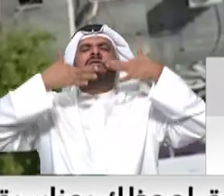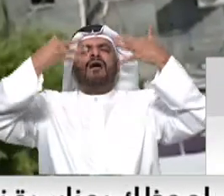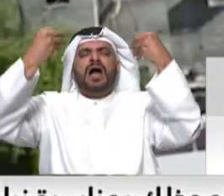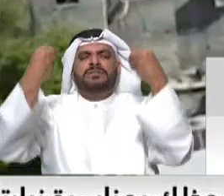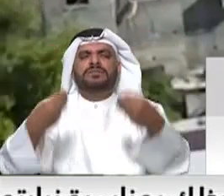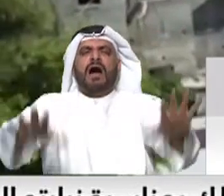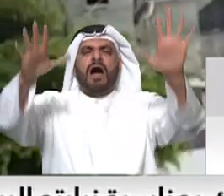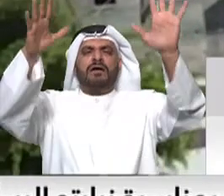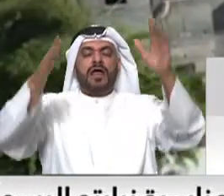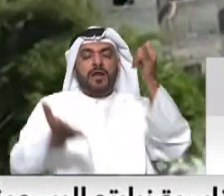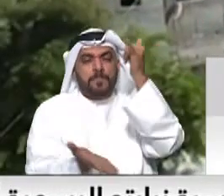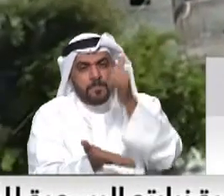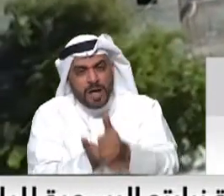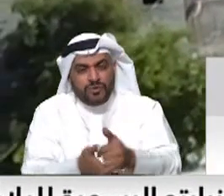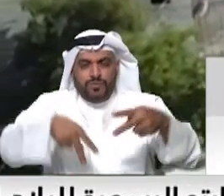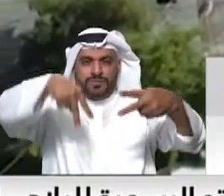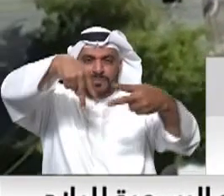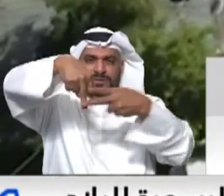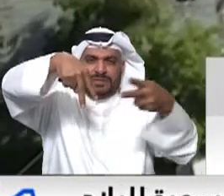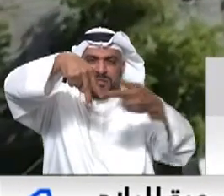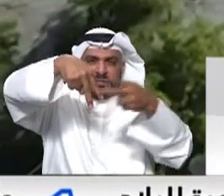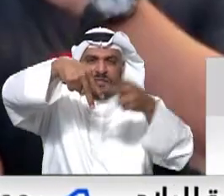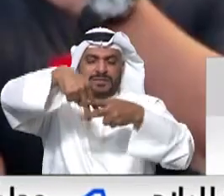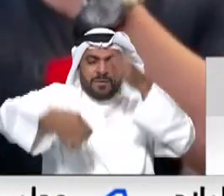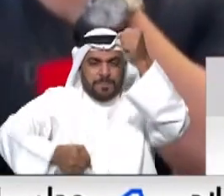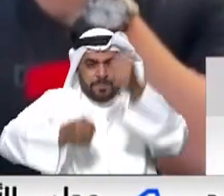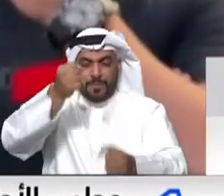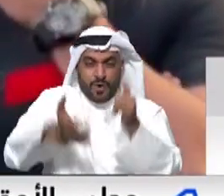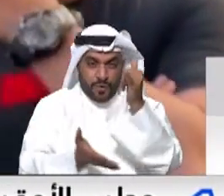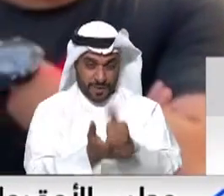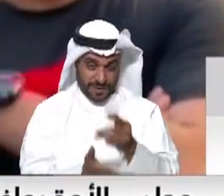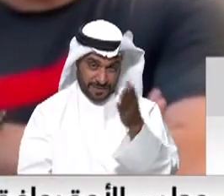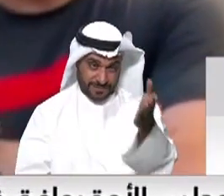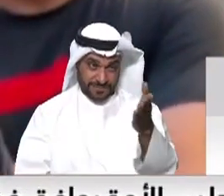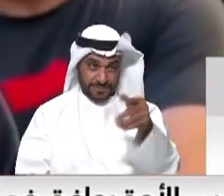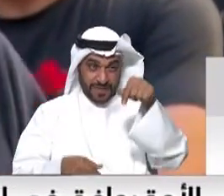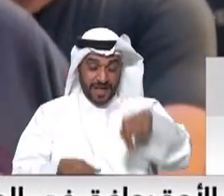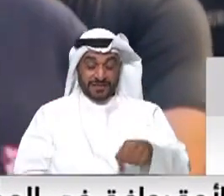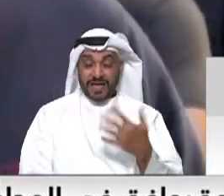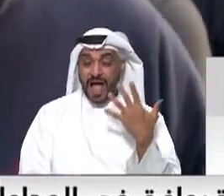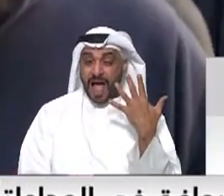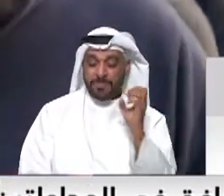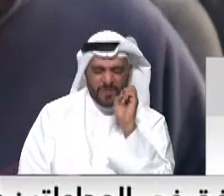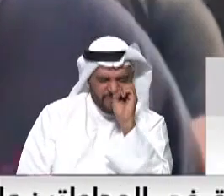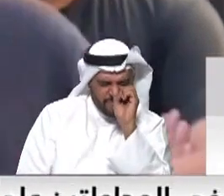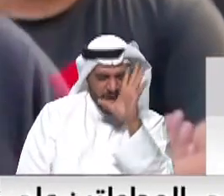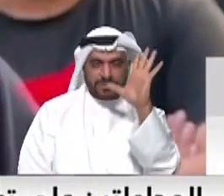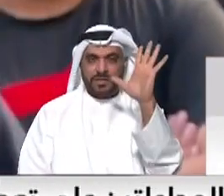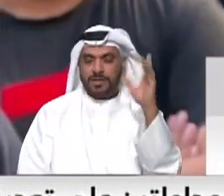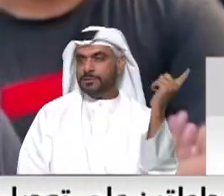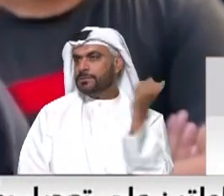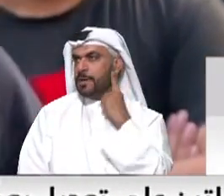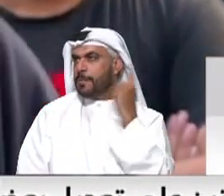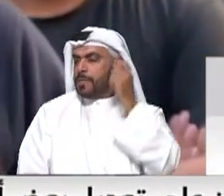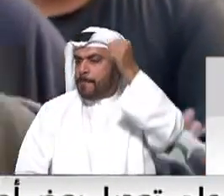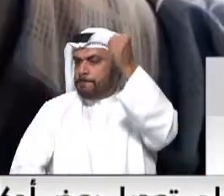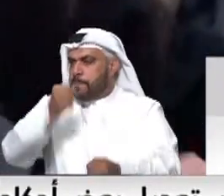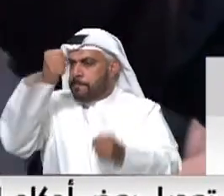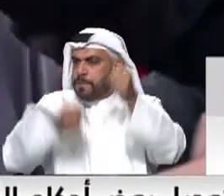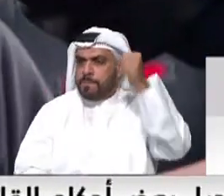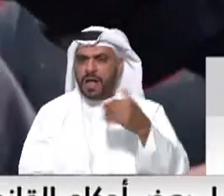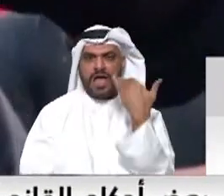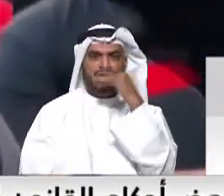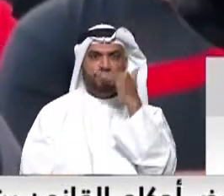الكيان الصهيوني. وما زال علينا الساعة 5 الصبح صارت أخوة الدار هون، وفي شاب من